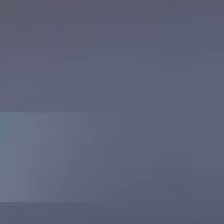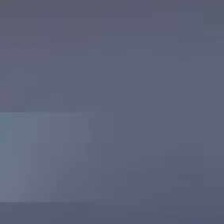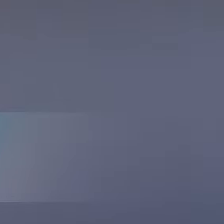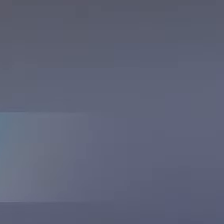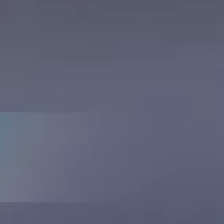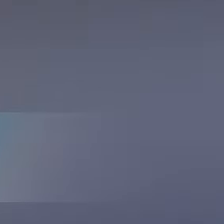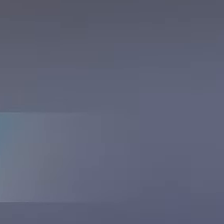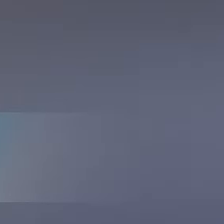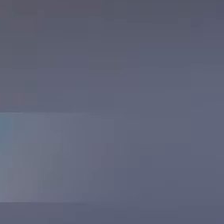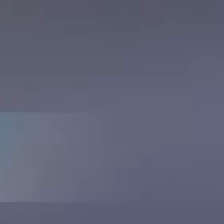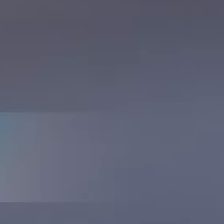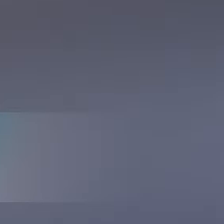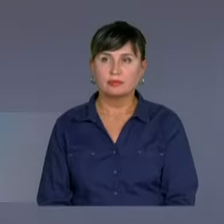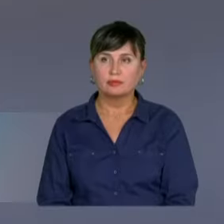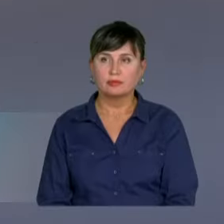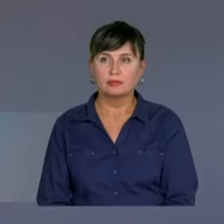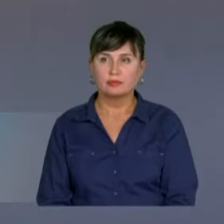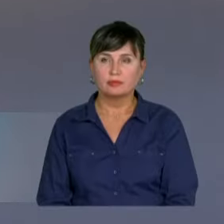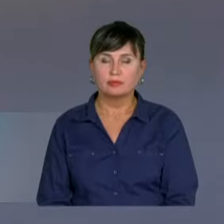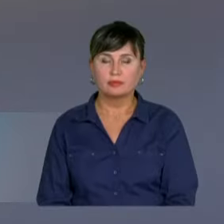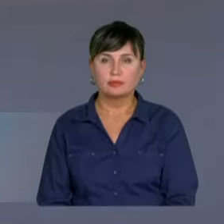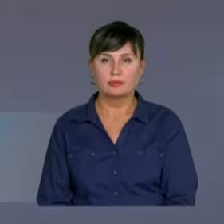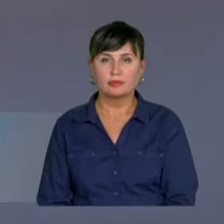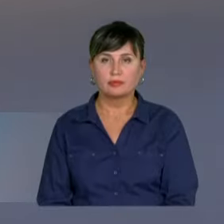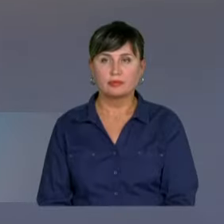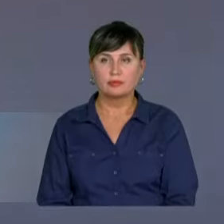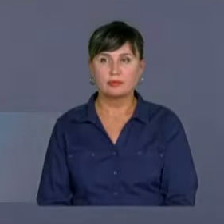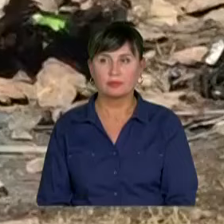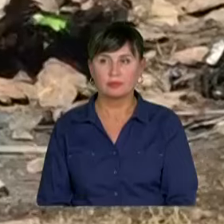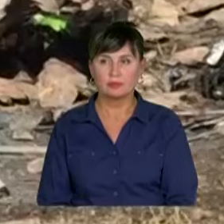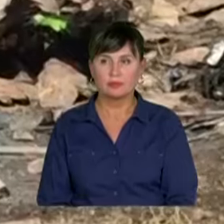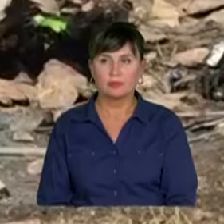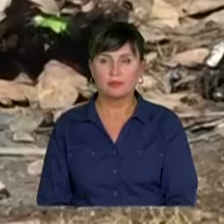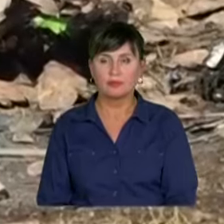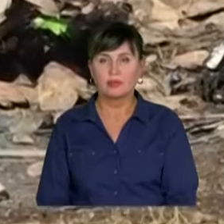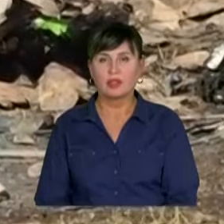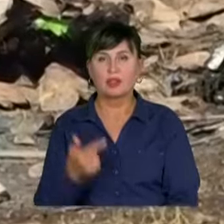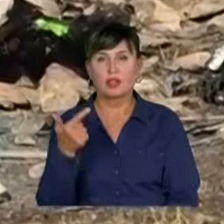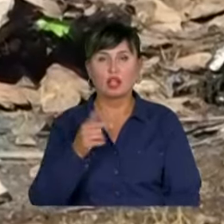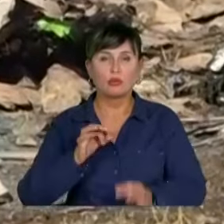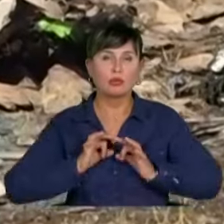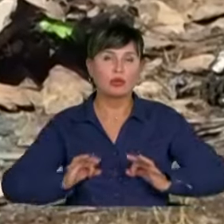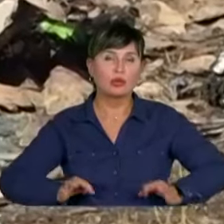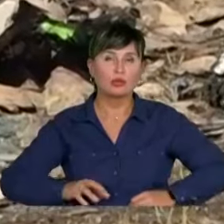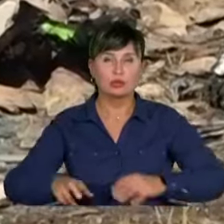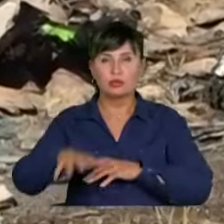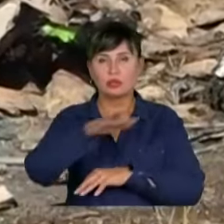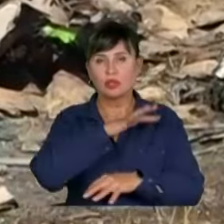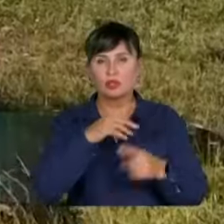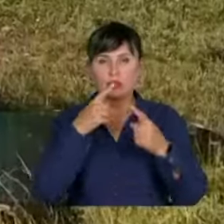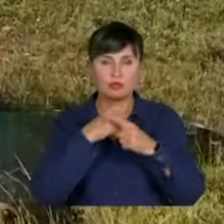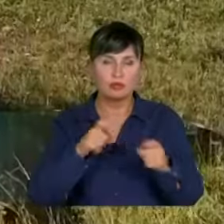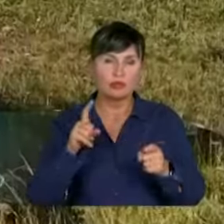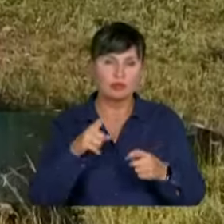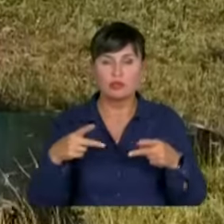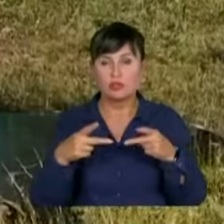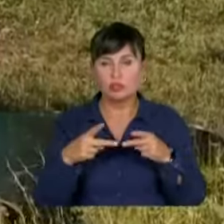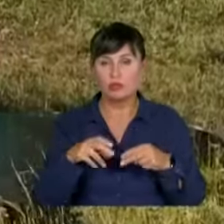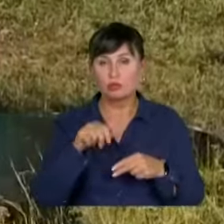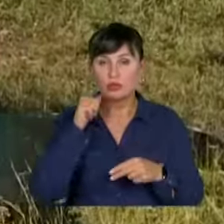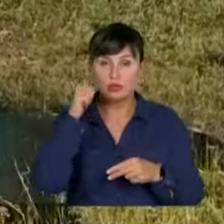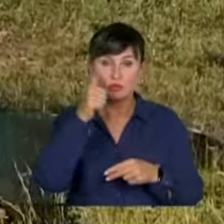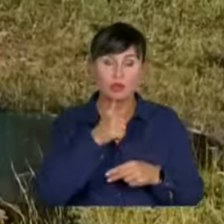года резко возросло с 8 тысяч до почти 16 тысяч аварий. Генпрокурор страны заявил о том, что в сравнении с прошлым